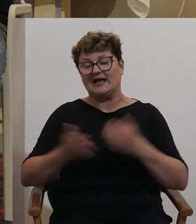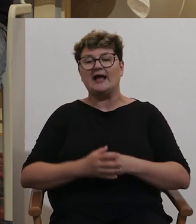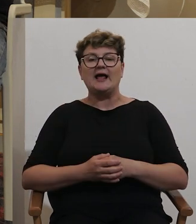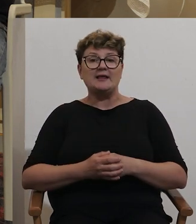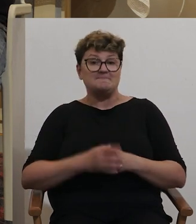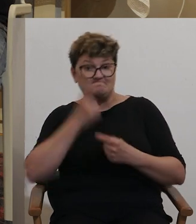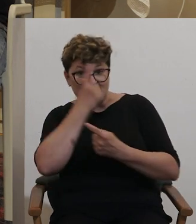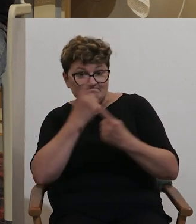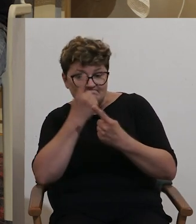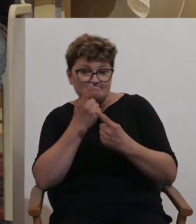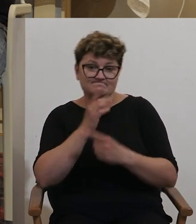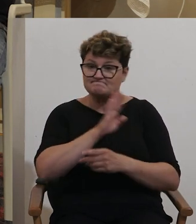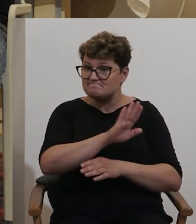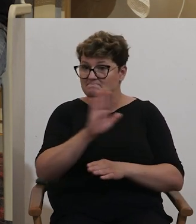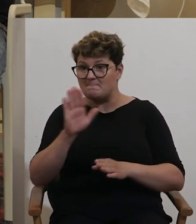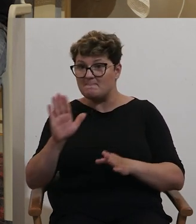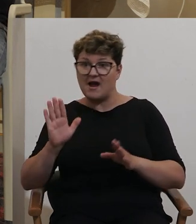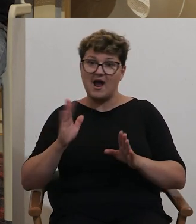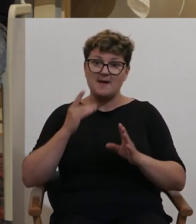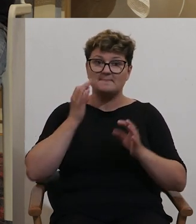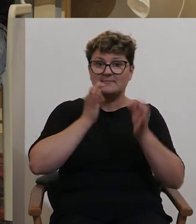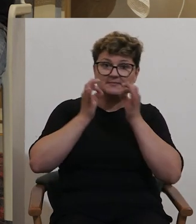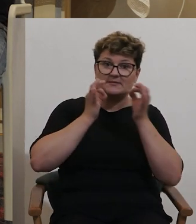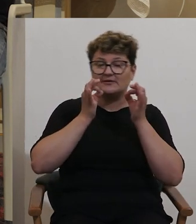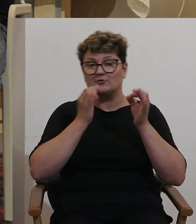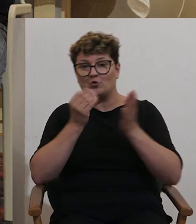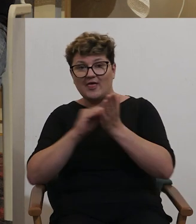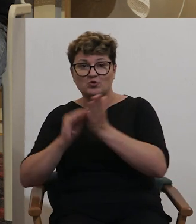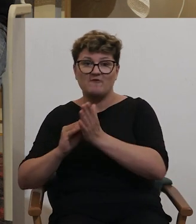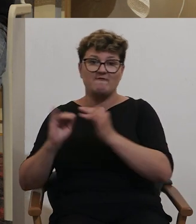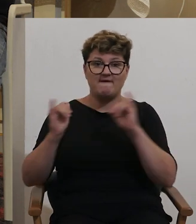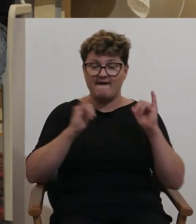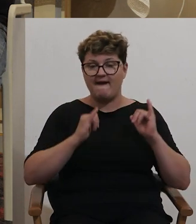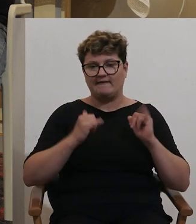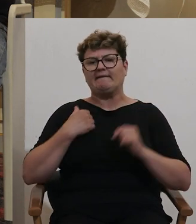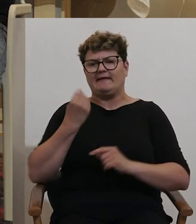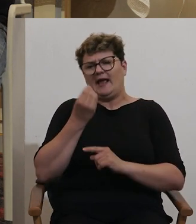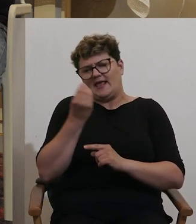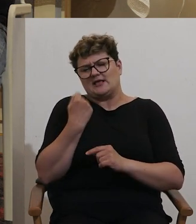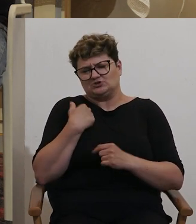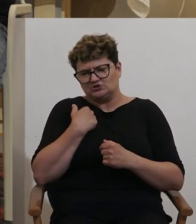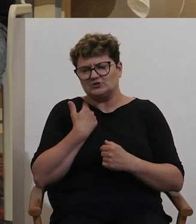pomyśleć, czy macie Państwo jeszcze właśnie jakieś dodatkowe pytania. Ja jeszcze w tym czasie też